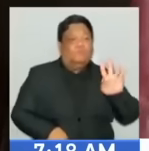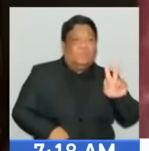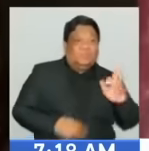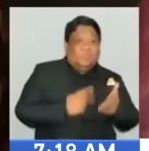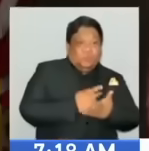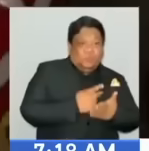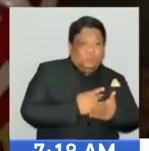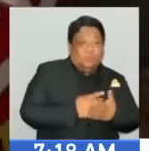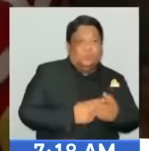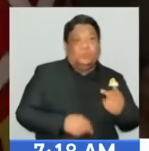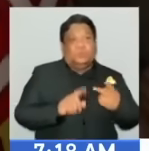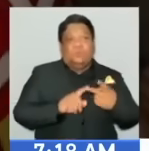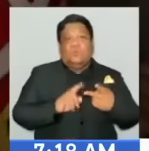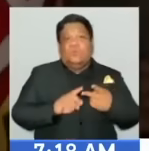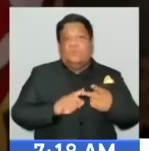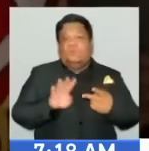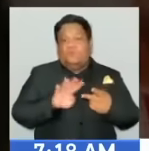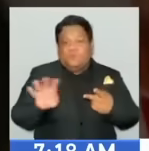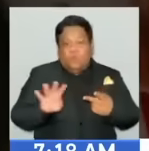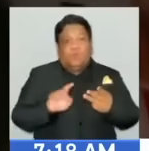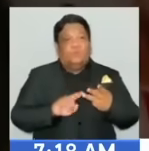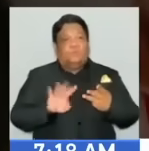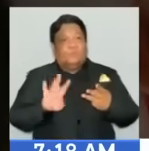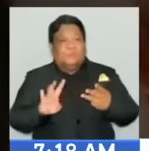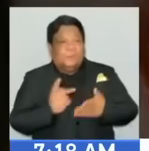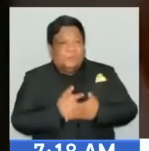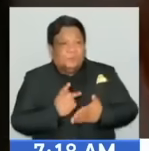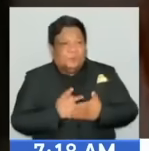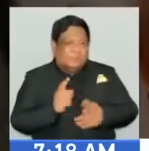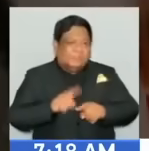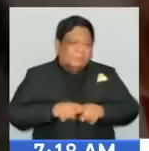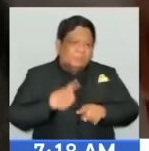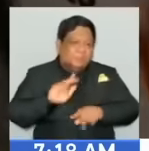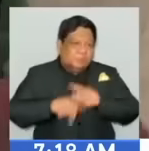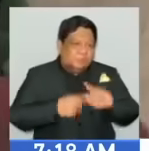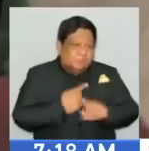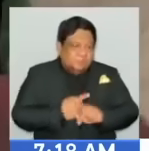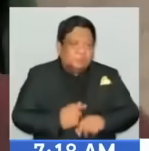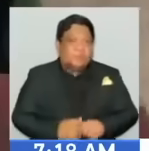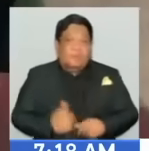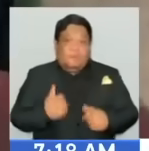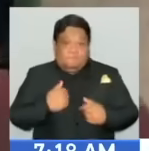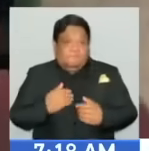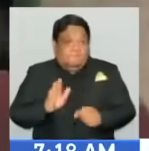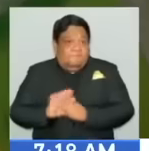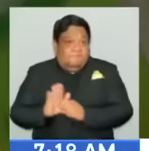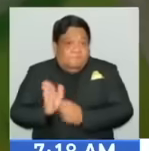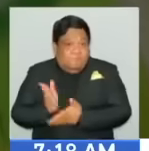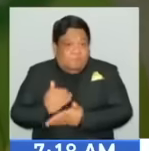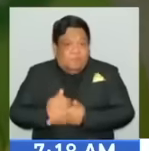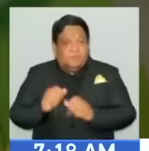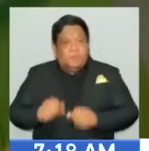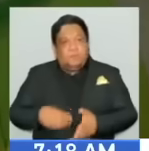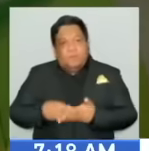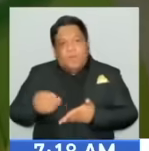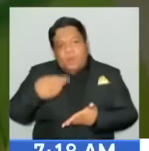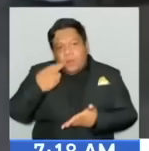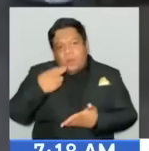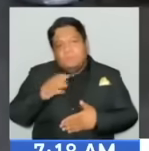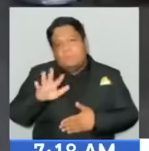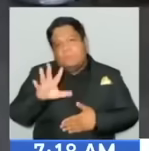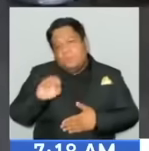pesos to 47 pesos depende sa klase. Kung may extra budget, may mabibiling bigas na 50 pesos hanggang 54 pesos per